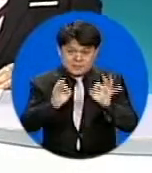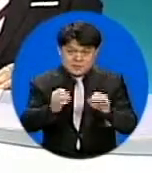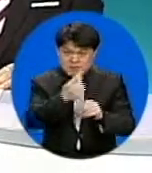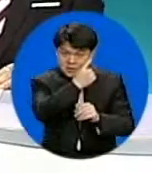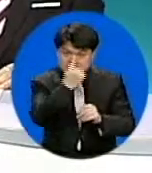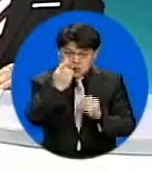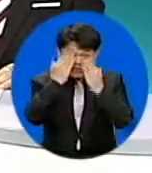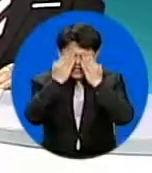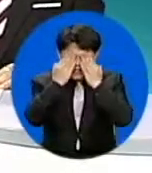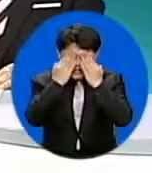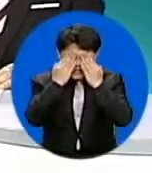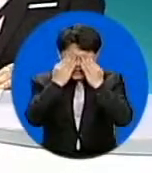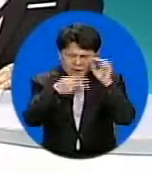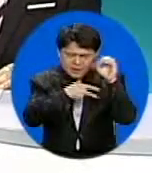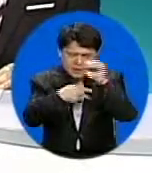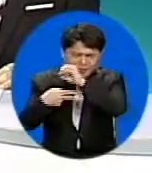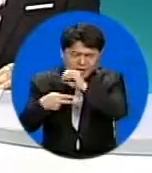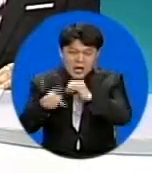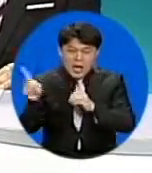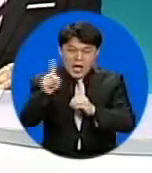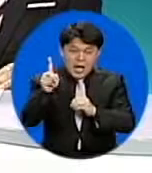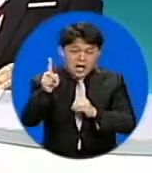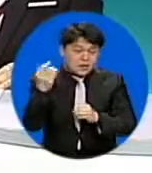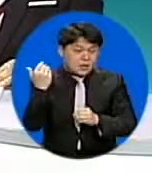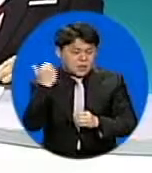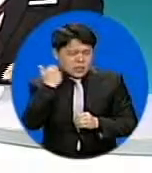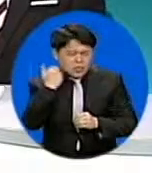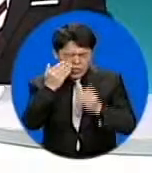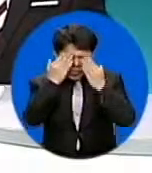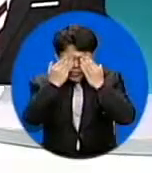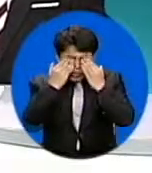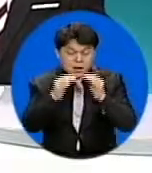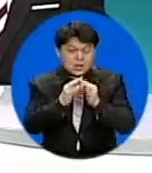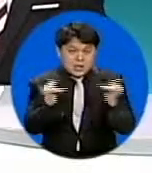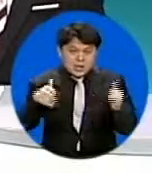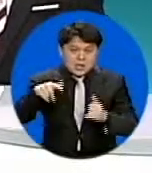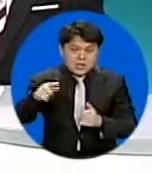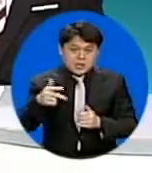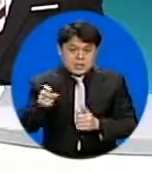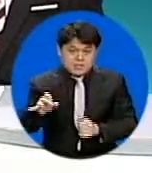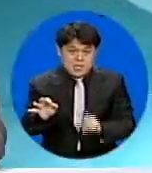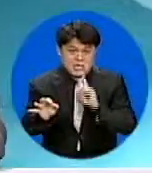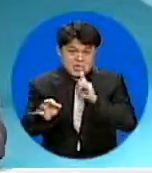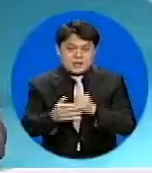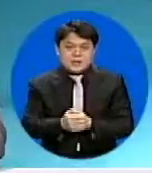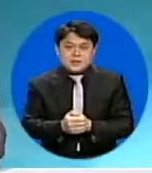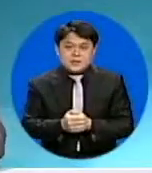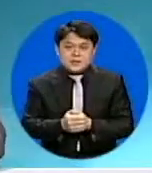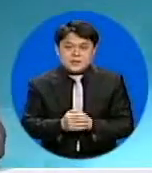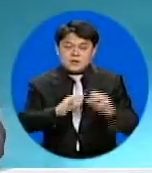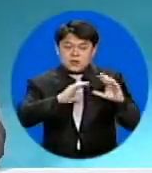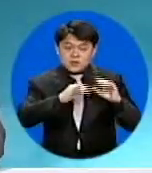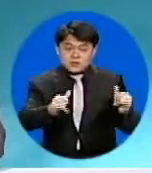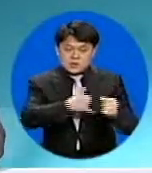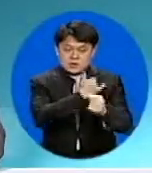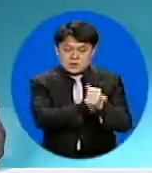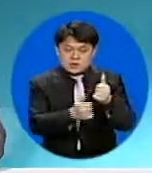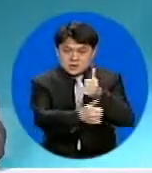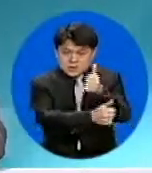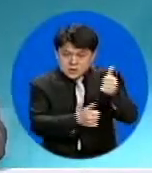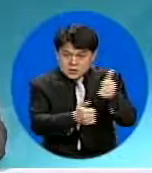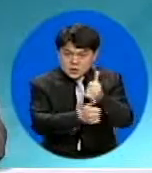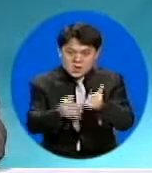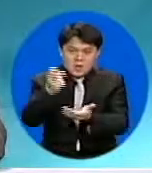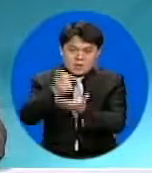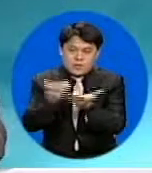아주 0인, 그러니까 어떤 빛도 보지 못하는 분들을 이제 전맹 시각 장애인이라고 하죠. 그런데 이 국가인권위원회가 이